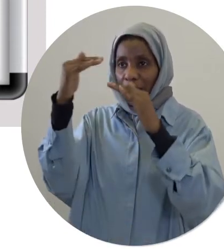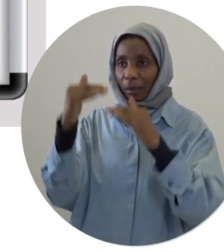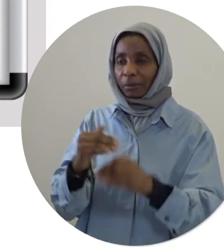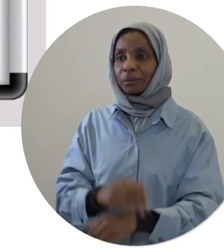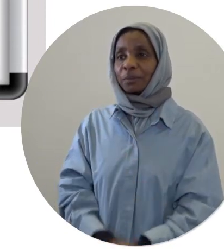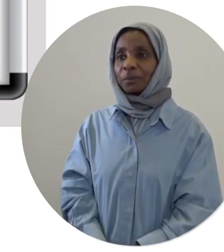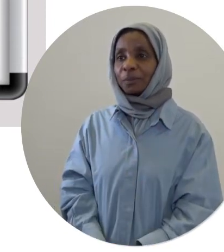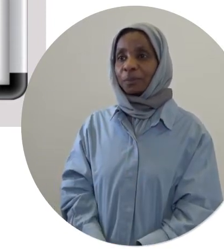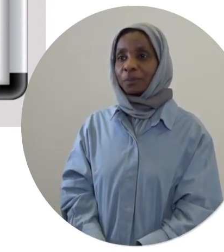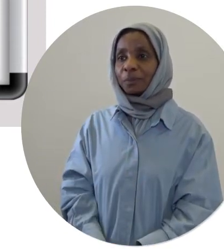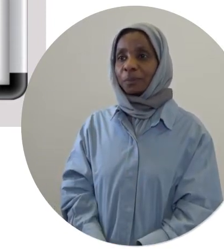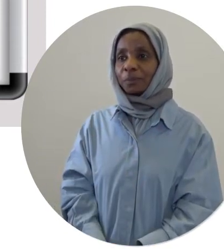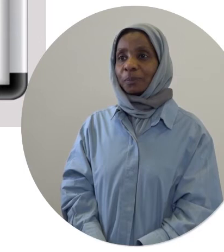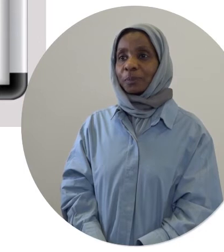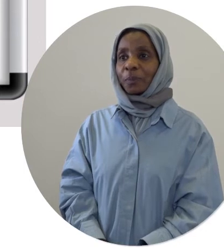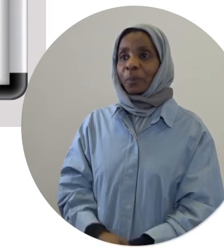والماء.